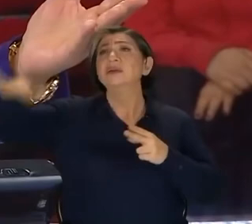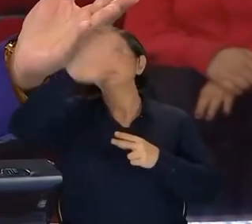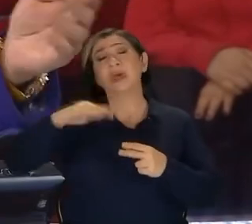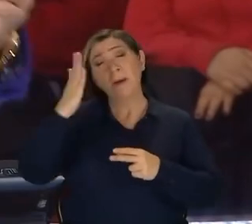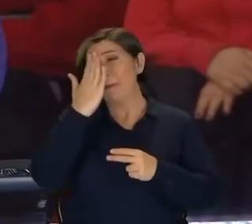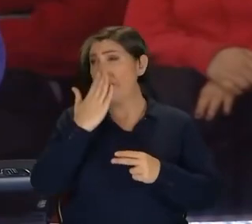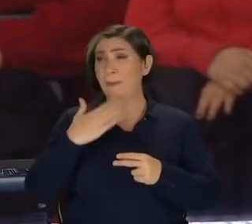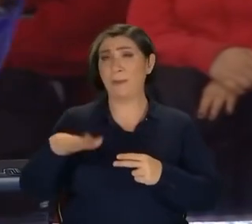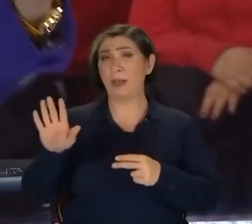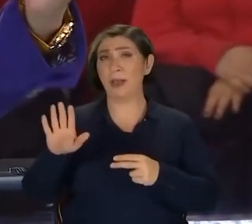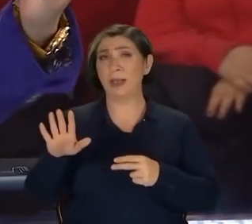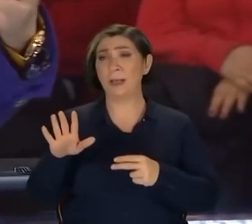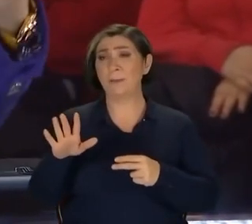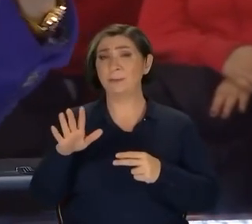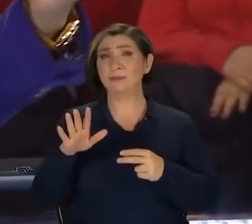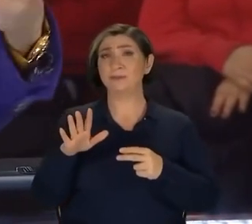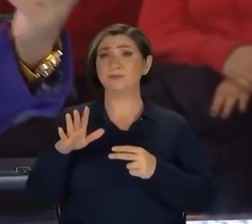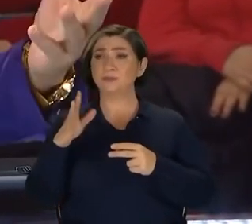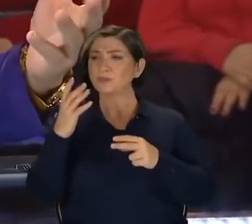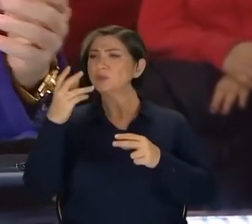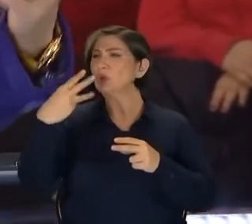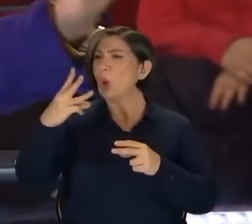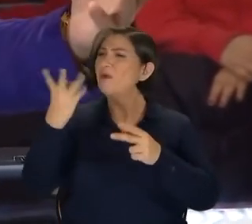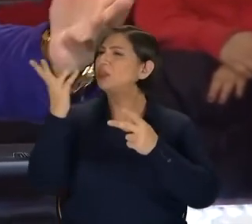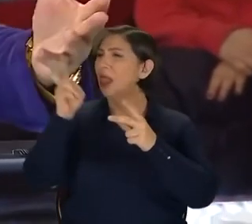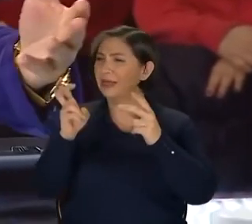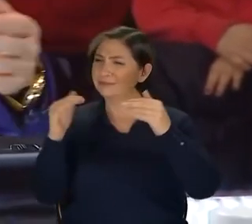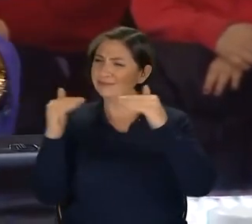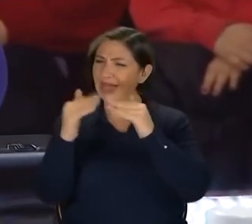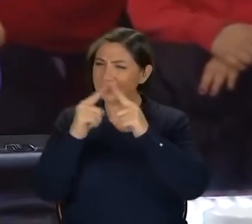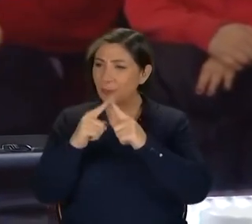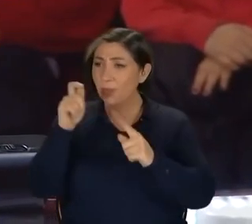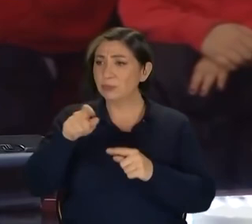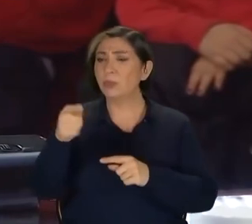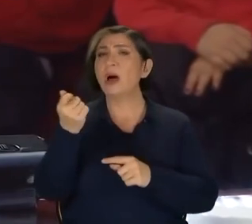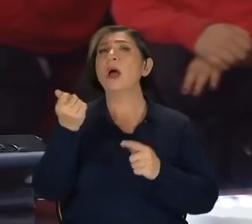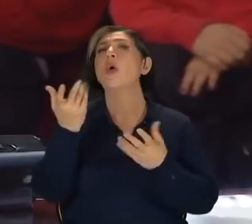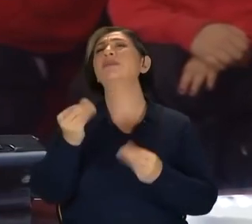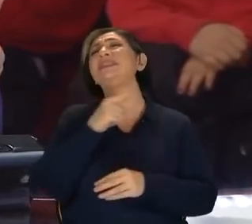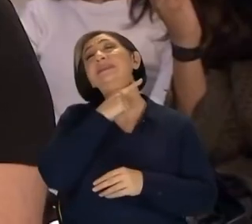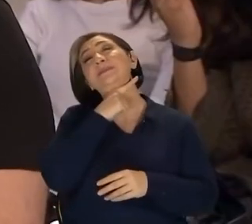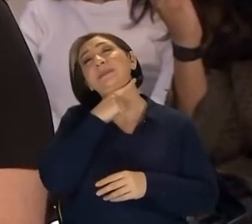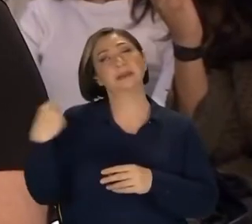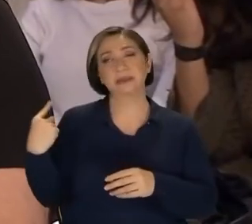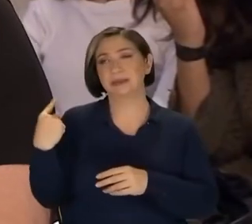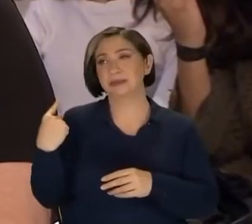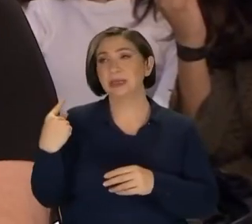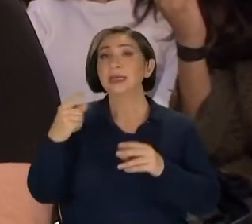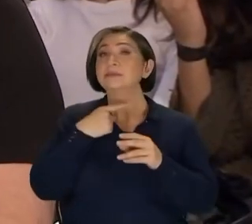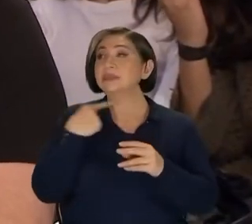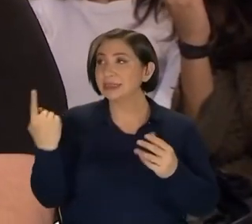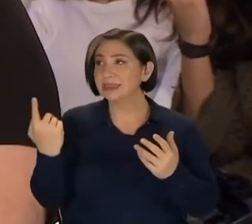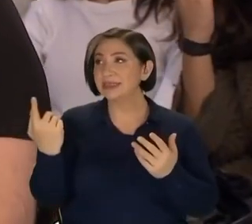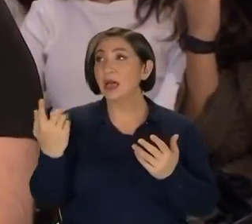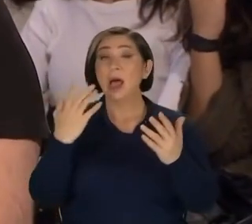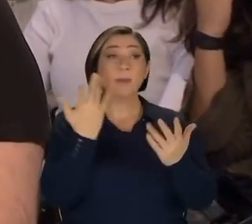yerinde, yani şeye vurduğun zaman dövizle karşılaştırırsan, bir hesap yaparsan bu paraya olamaz. İmkansız. İmkansız.